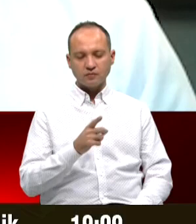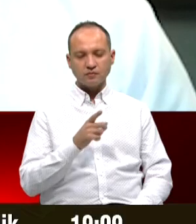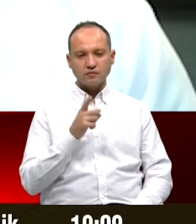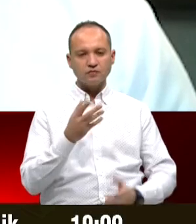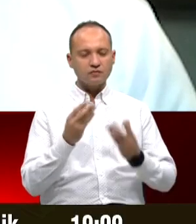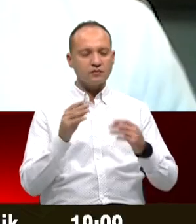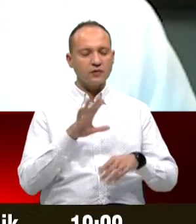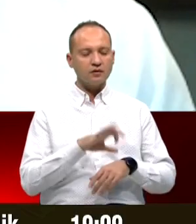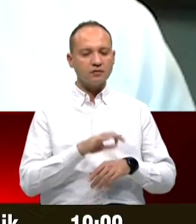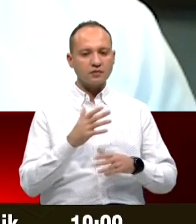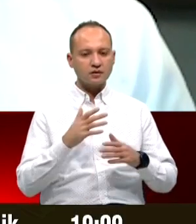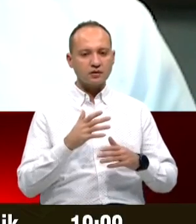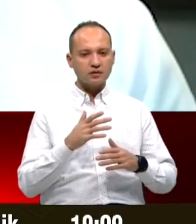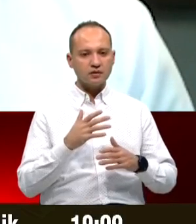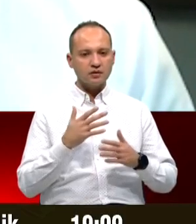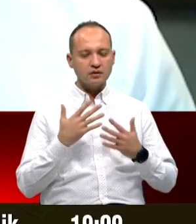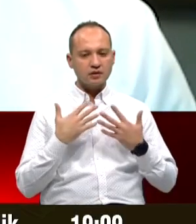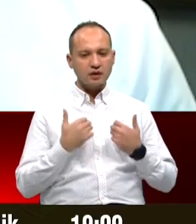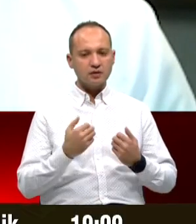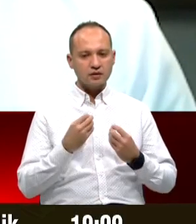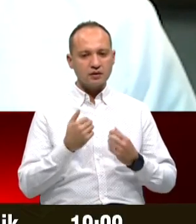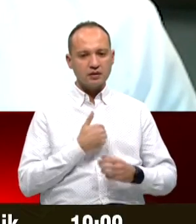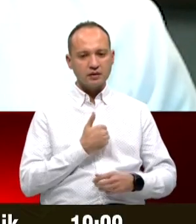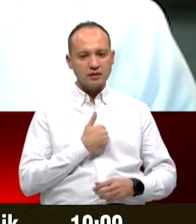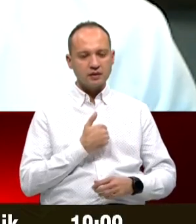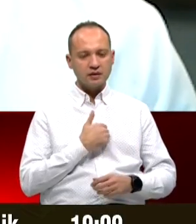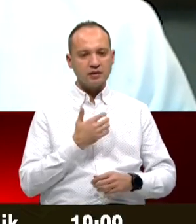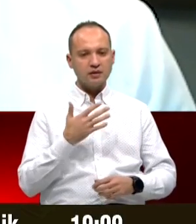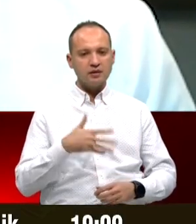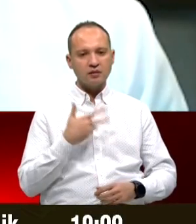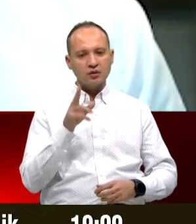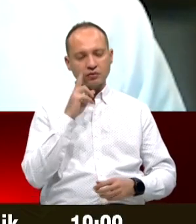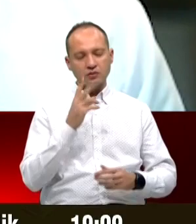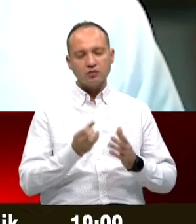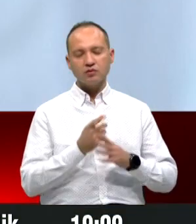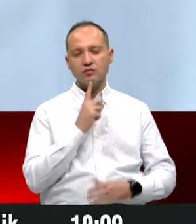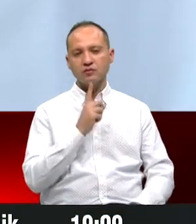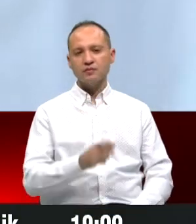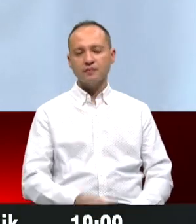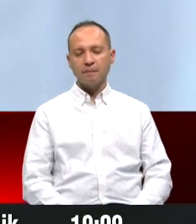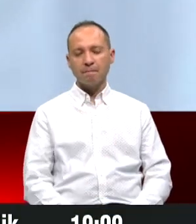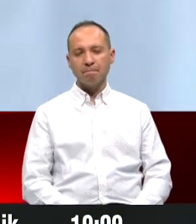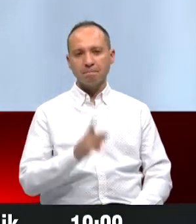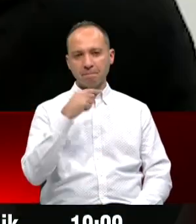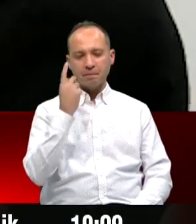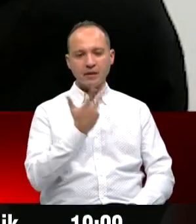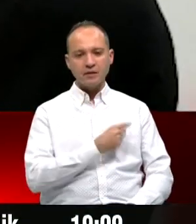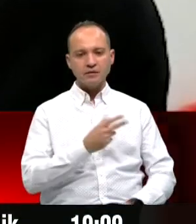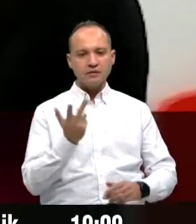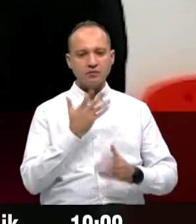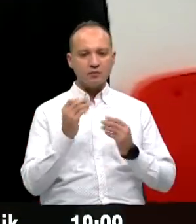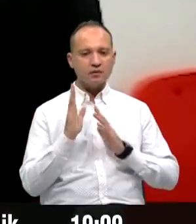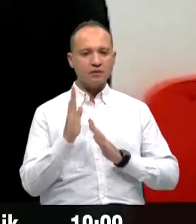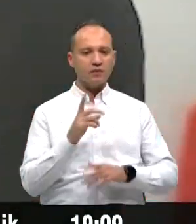birçok hastamızın sağlığa ulaşımında sıkıntıya, belki de istenmeyen sonuçlara vesile olabilir. Bu nedenle aşılama hız